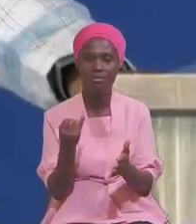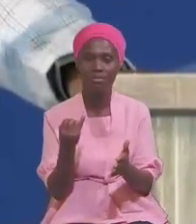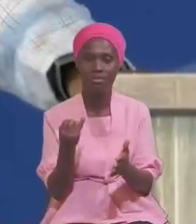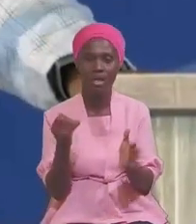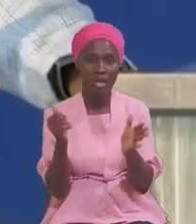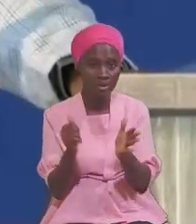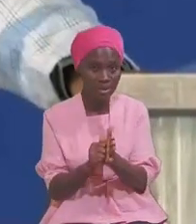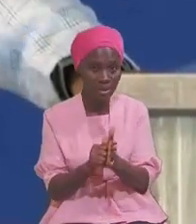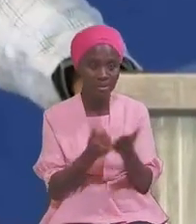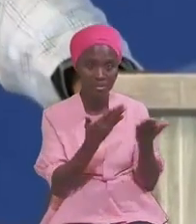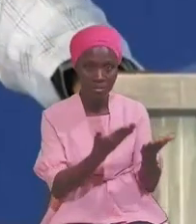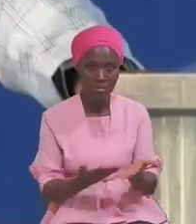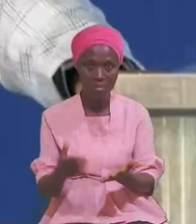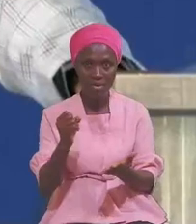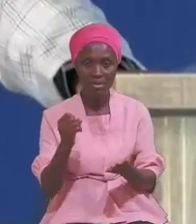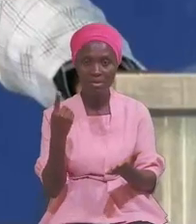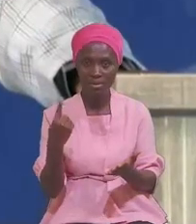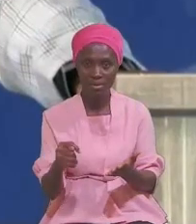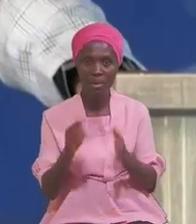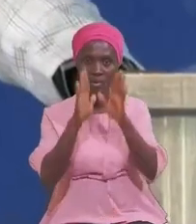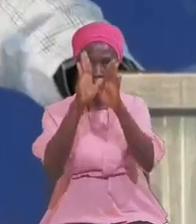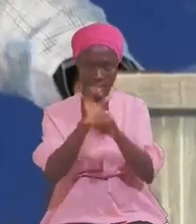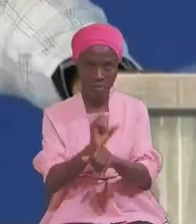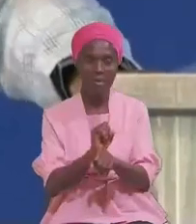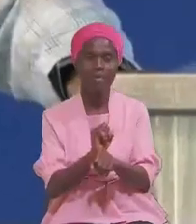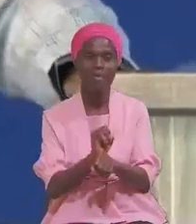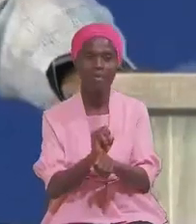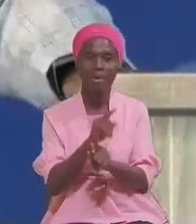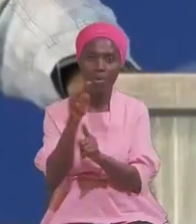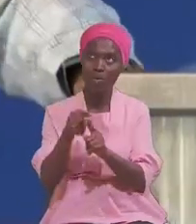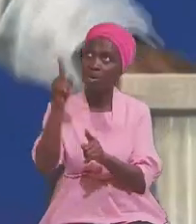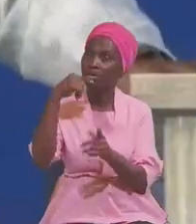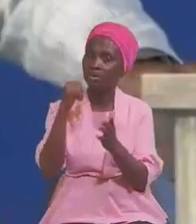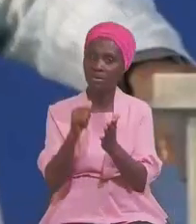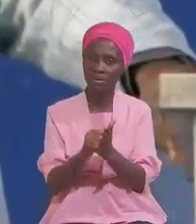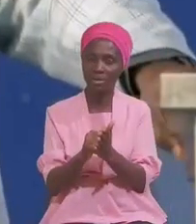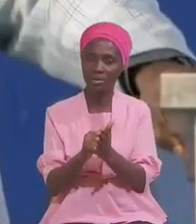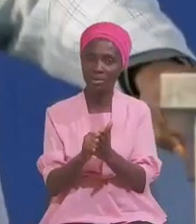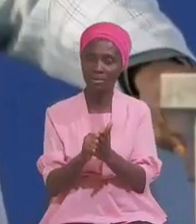Cela apporte le miracle. Quand il dit, étends